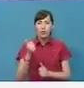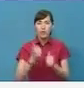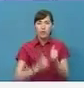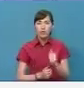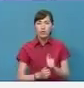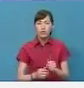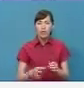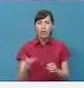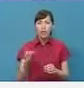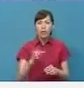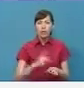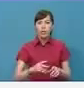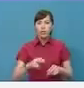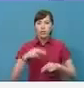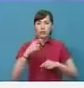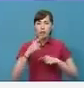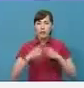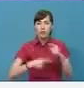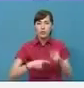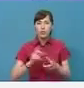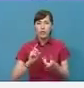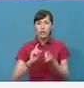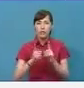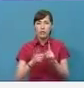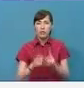ауданда дәстүрге айналған.